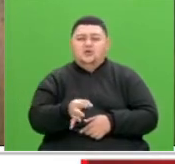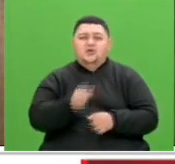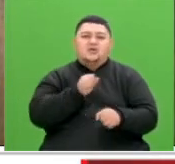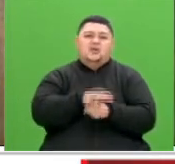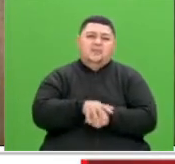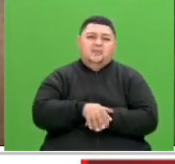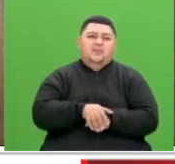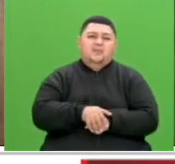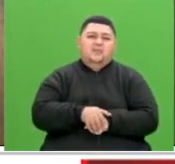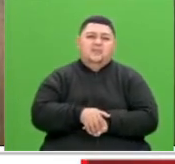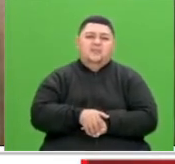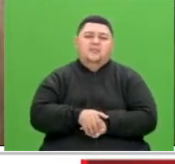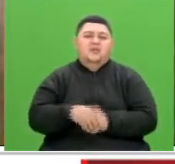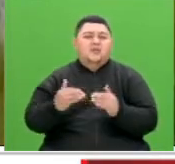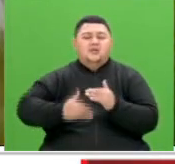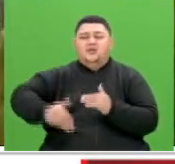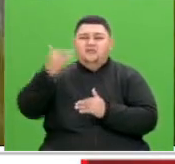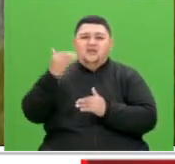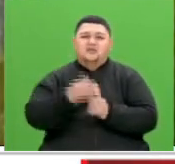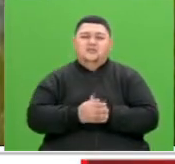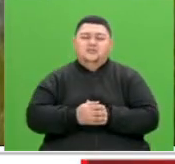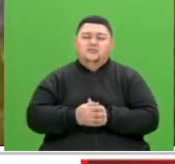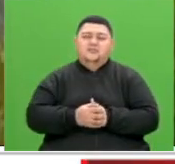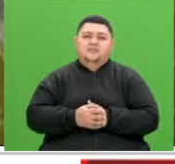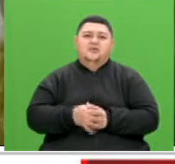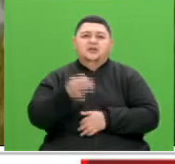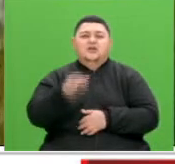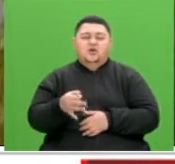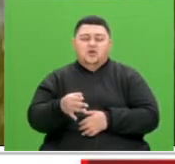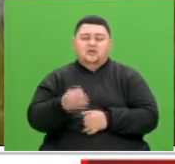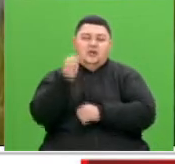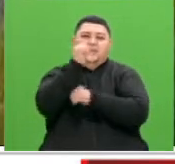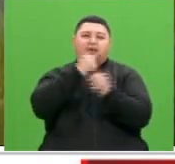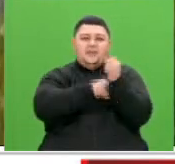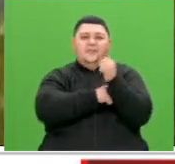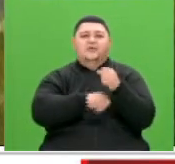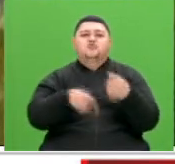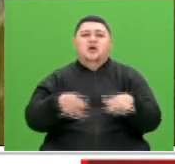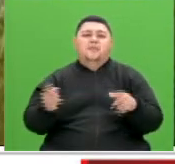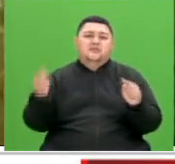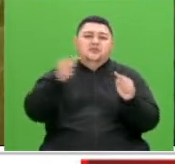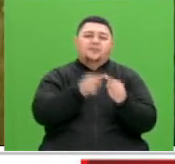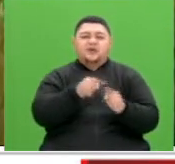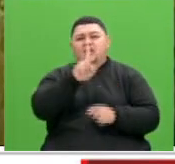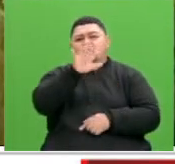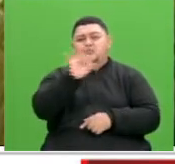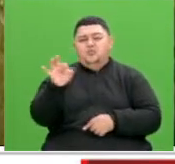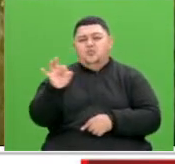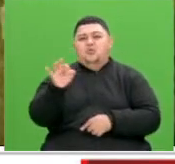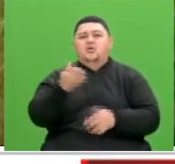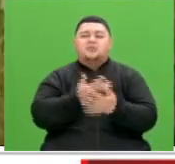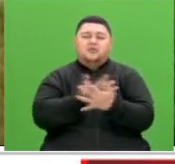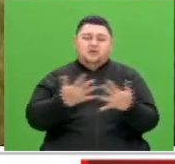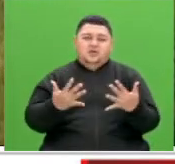dampaknya sangat signifikan hingga di kota Palembang sendiri hingga sudah mencapai ribuan masyarakat